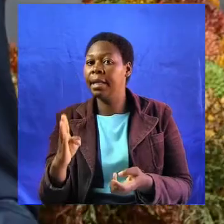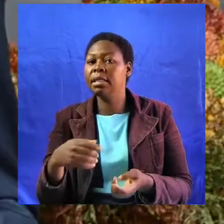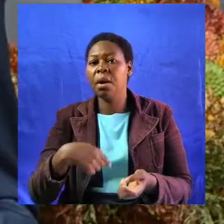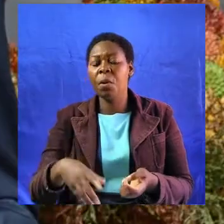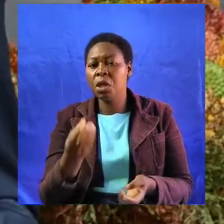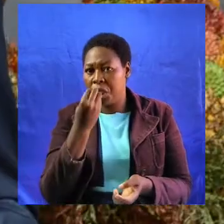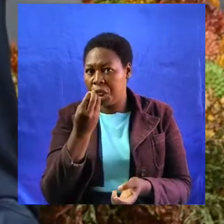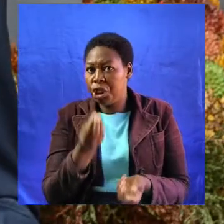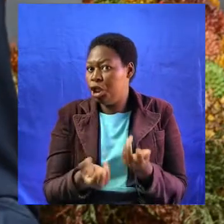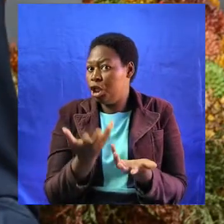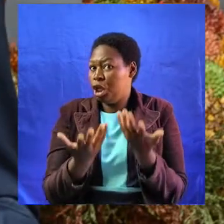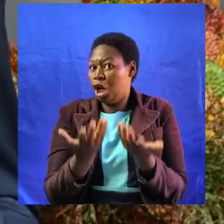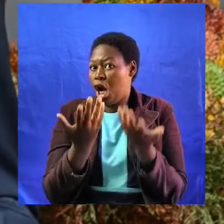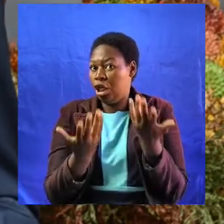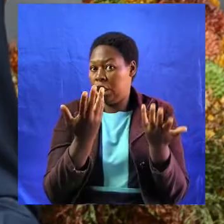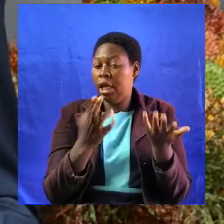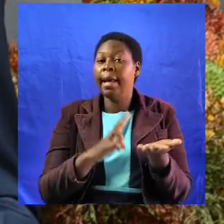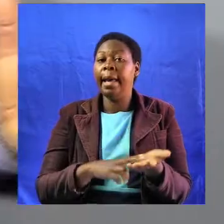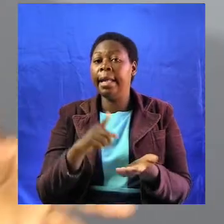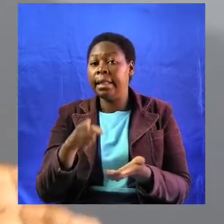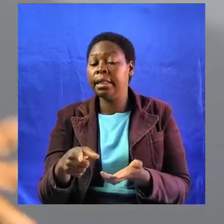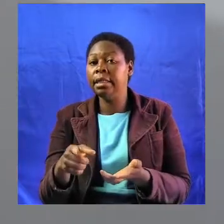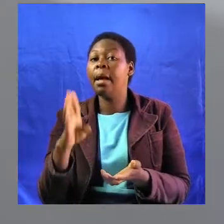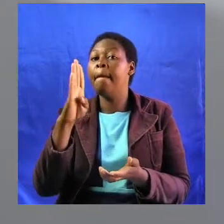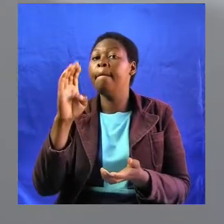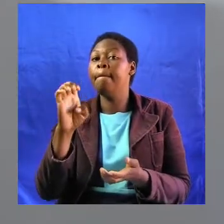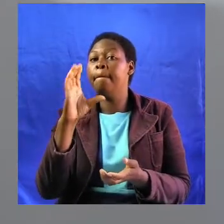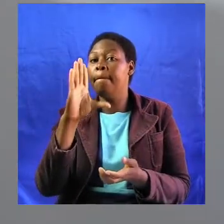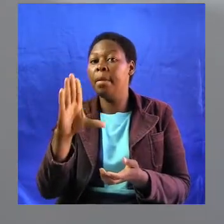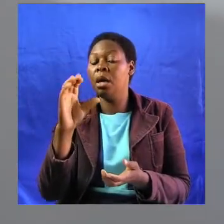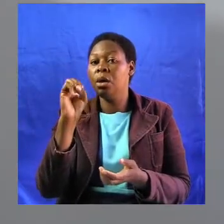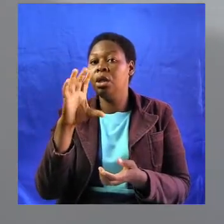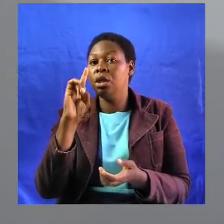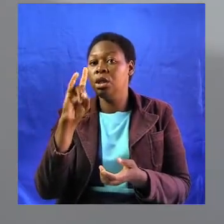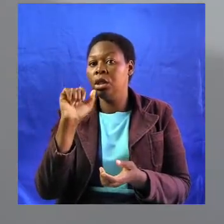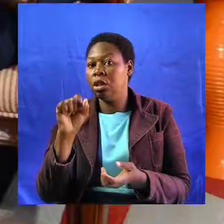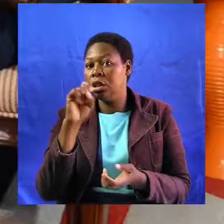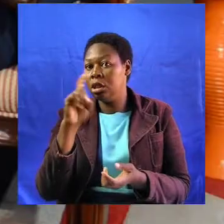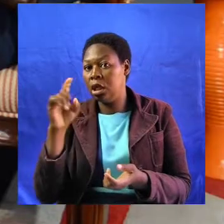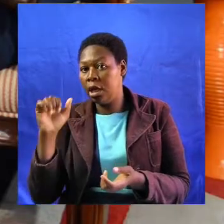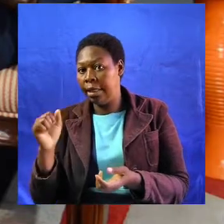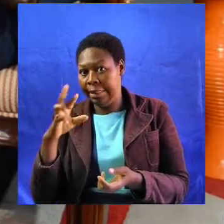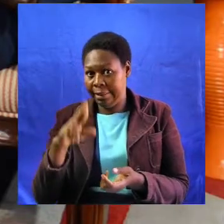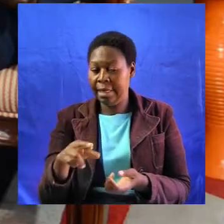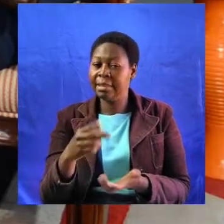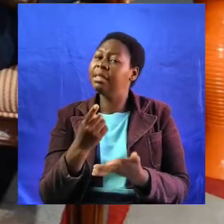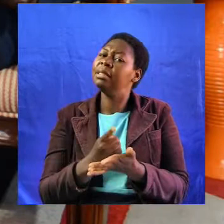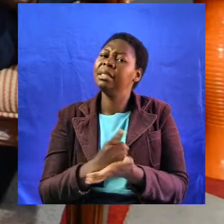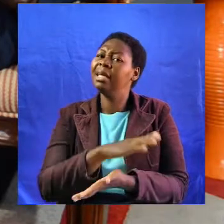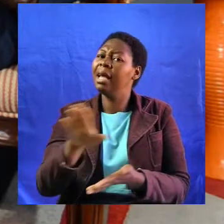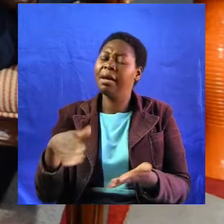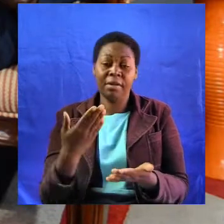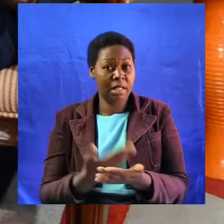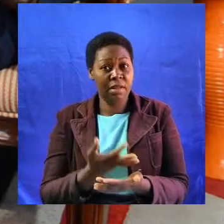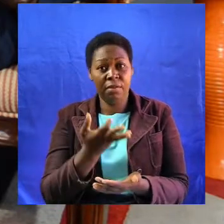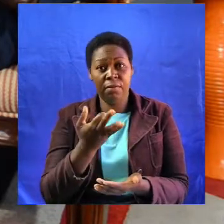wokupedzisira ainzi Belshazzar aitirwa zvese naMwari zvinoratidza kuti Mwari ndiye anofanira kunamatwa. Musi wekupedzisira wacho